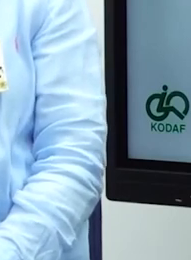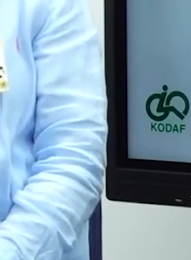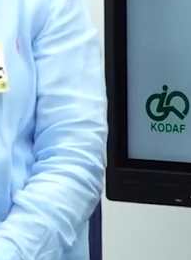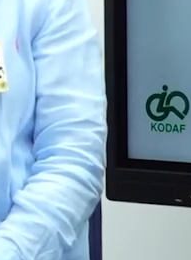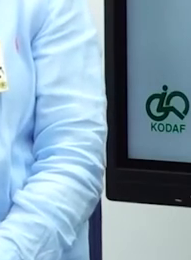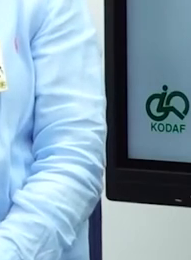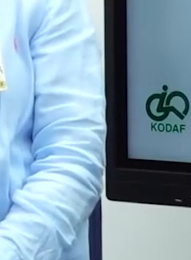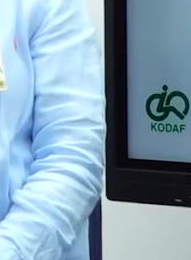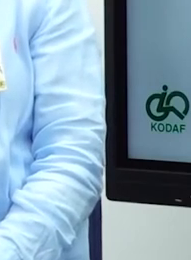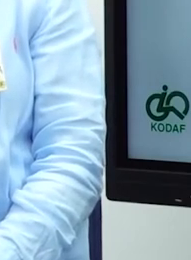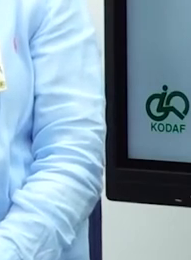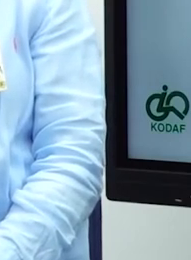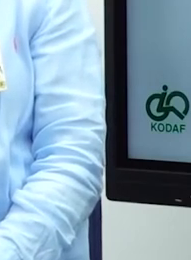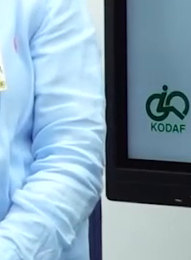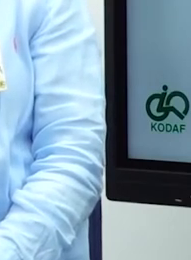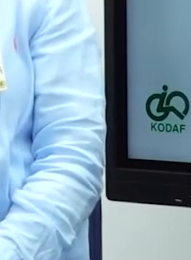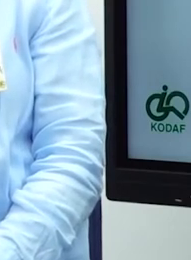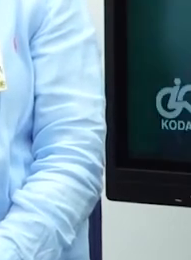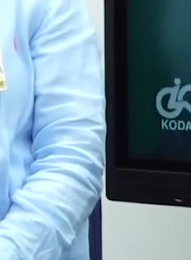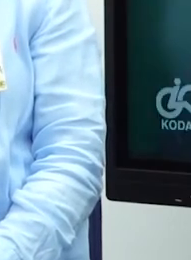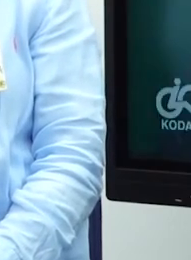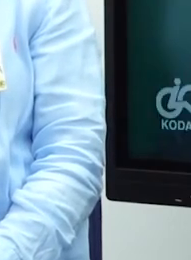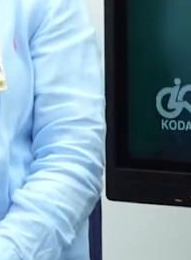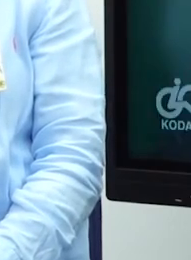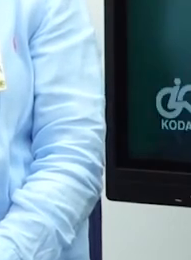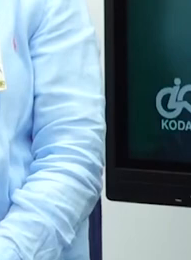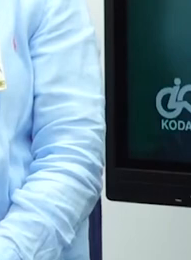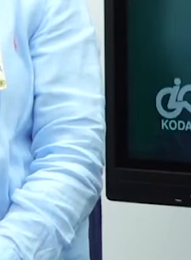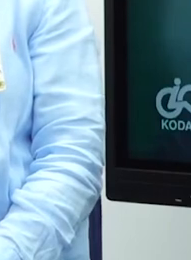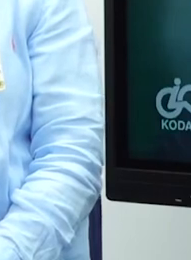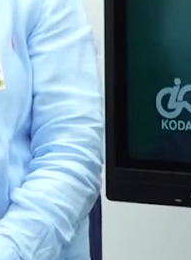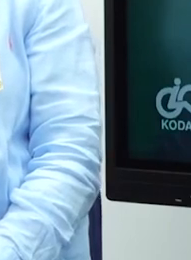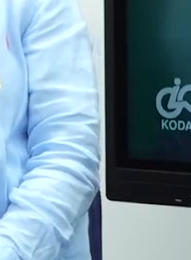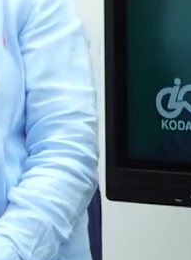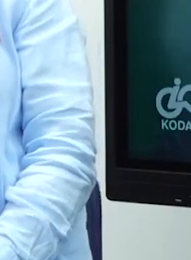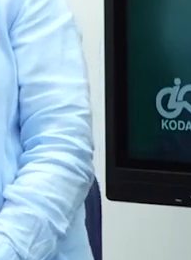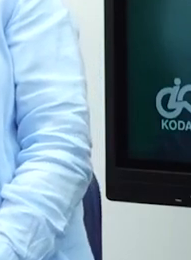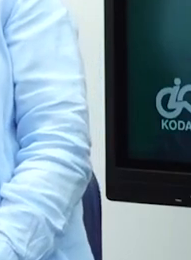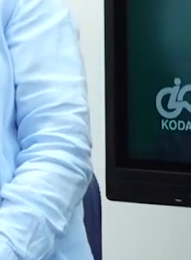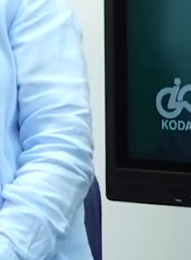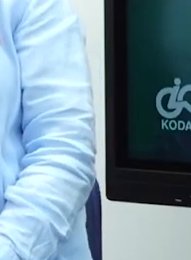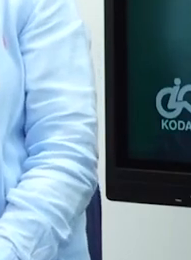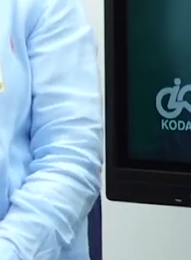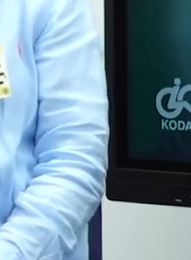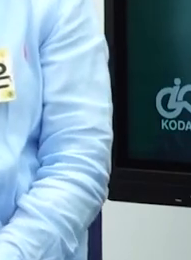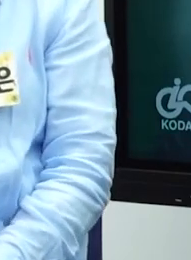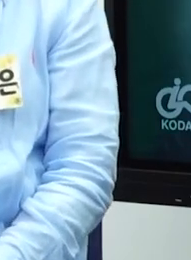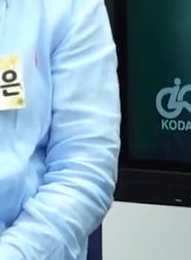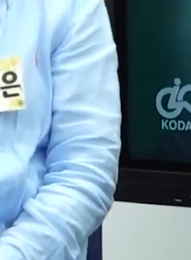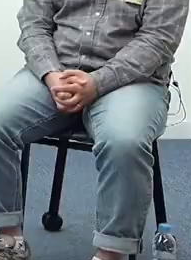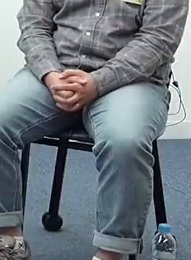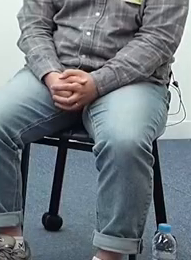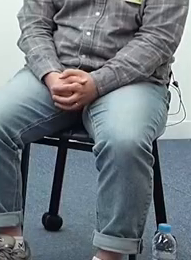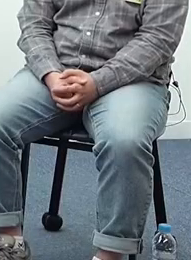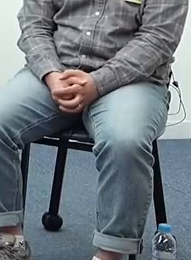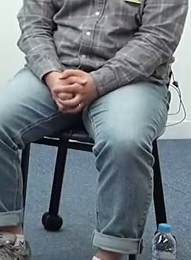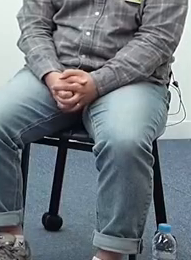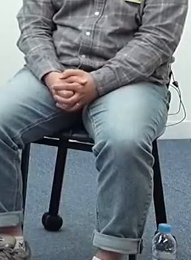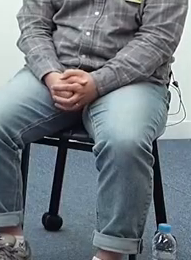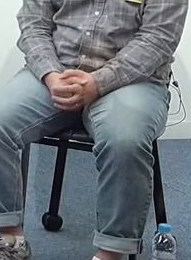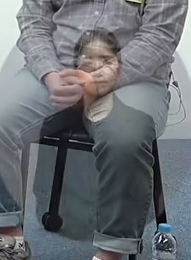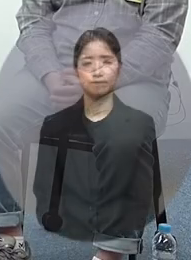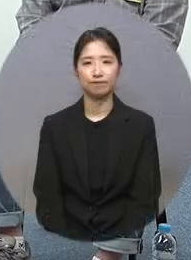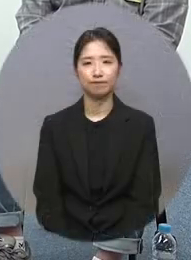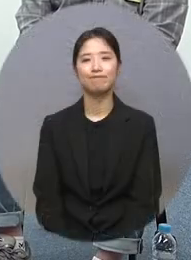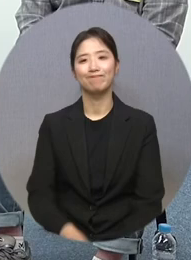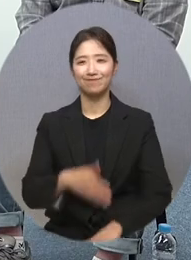있다면요? 그러니까 이러한 아주 기본적이고 기초적인 지원부터 언어권이 확립되어야 된다고 생각합니다. 네,